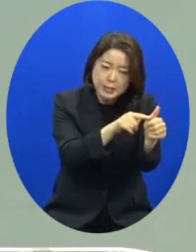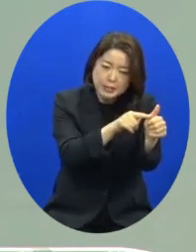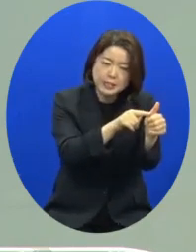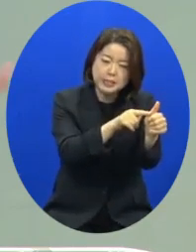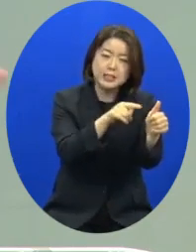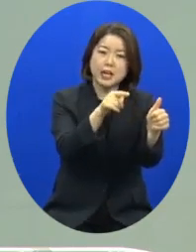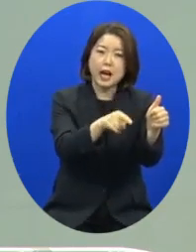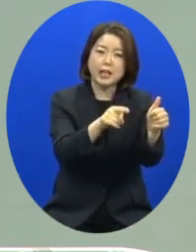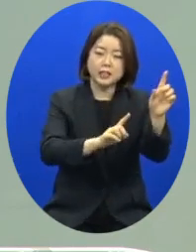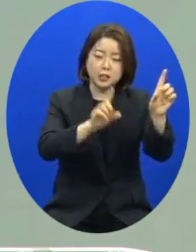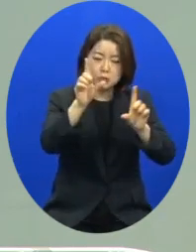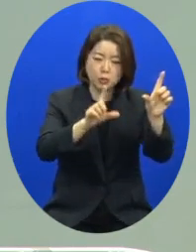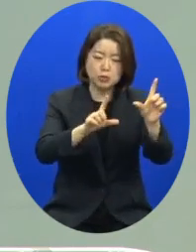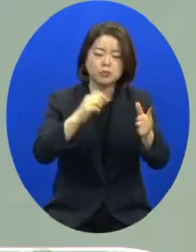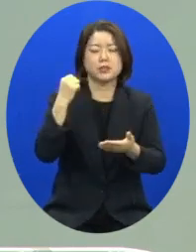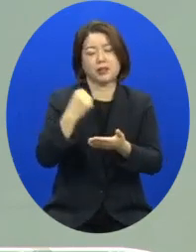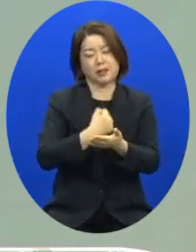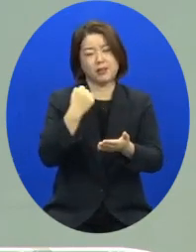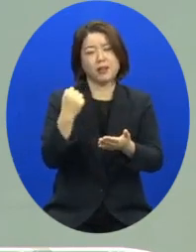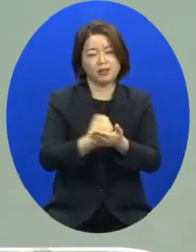참 기가 막힌 안타까움이죠.